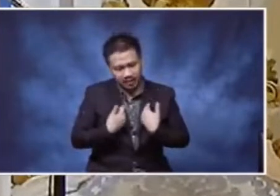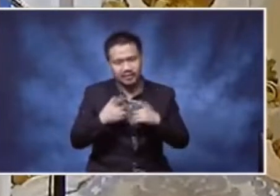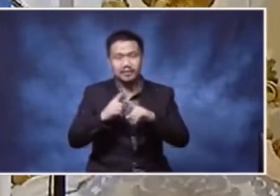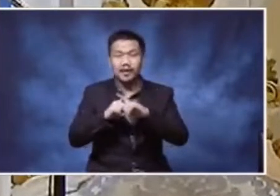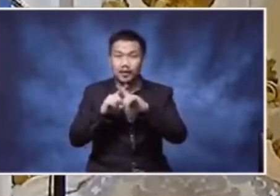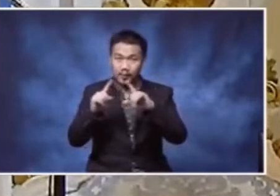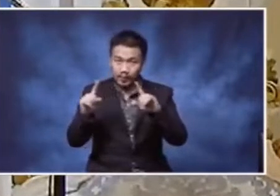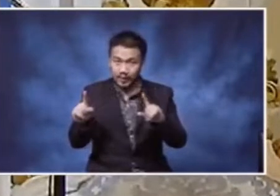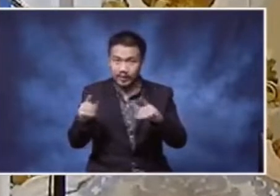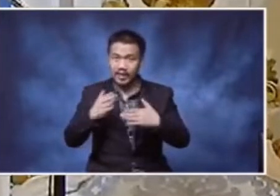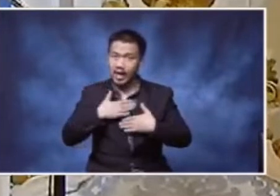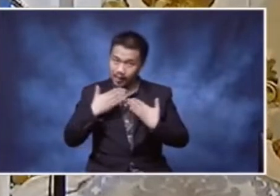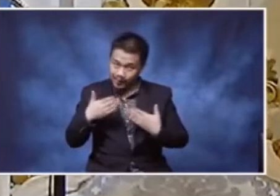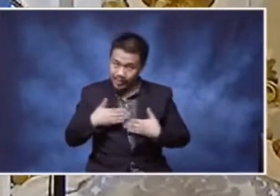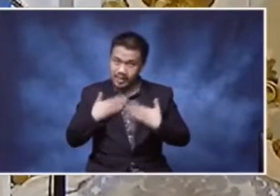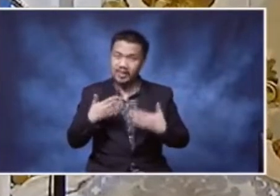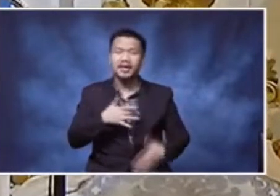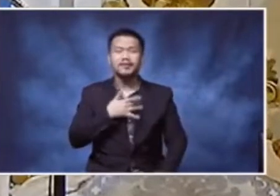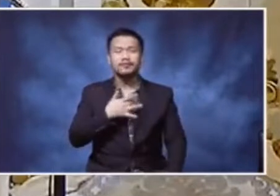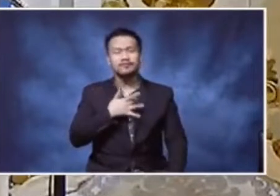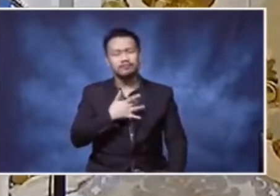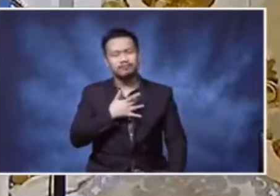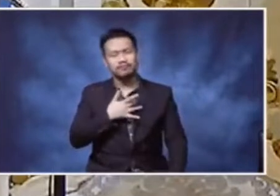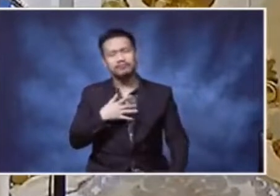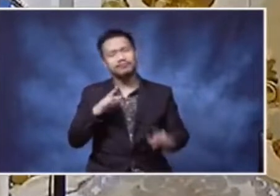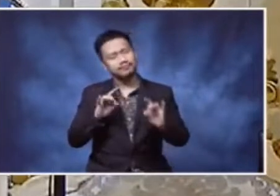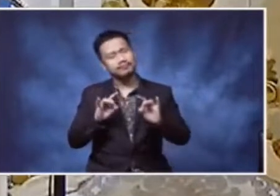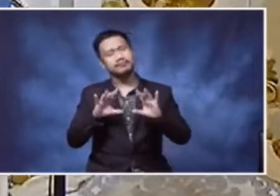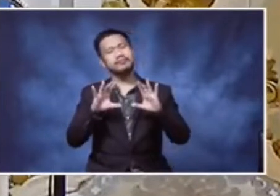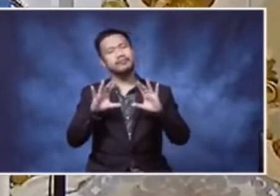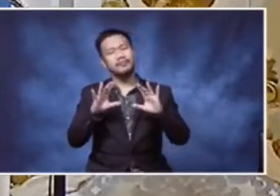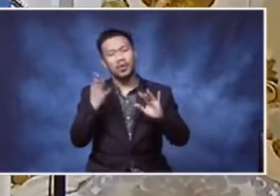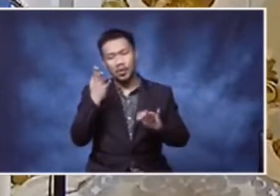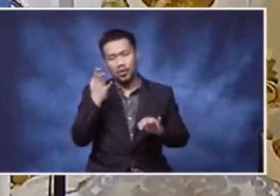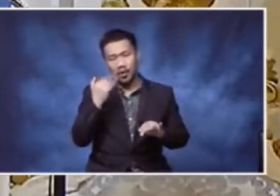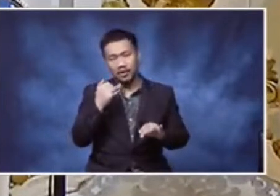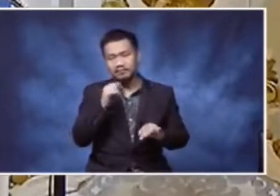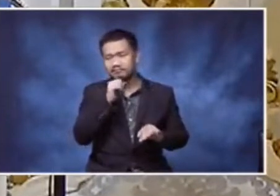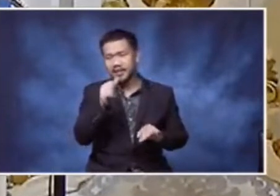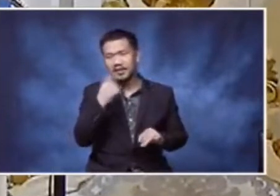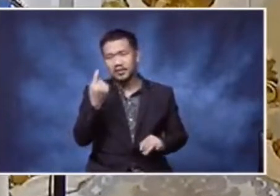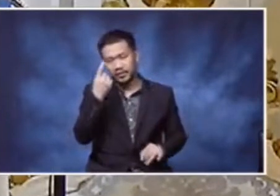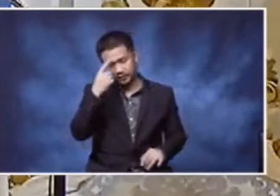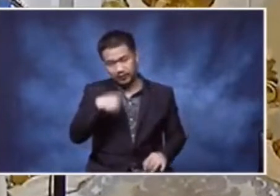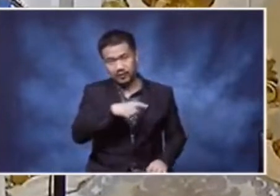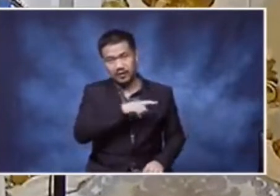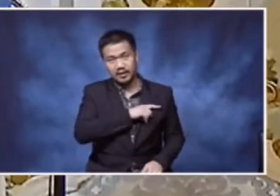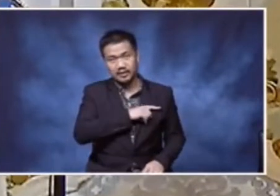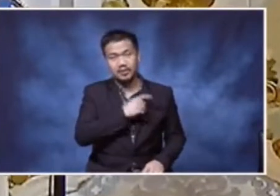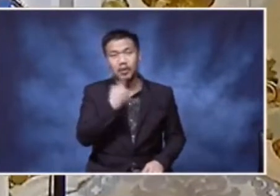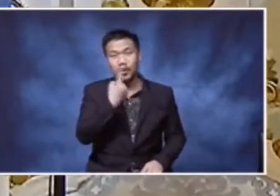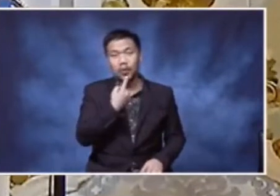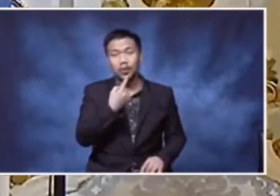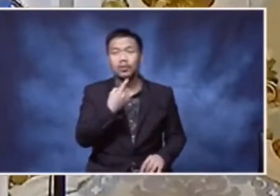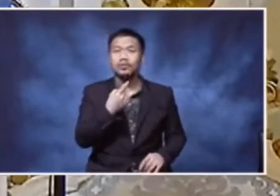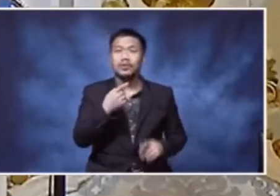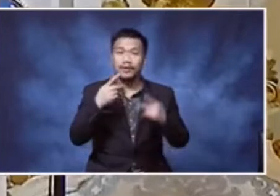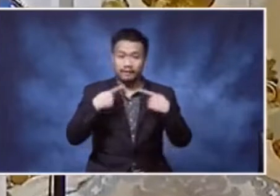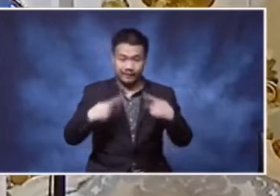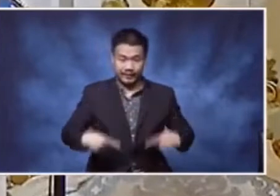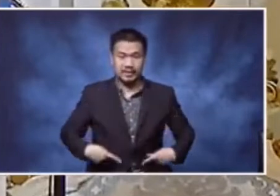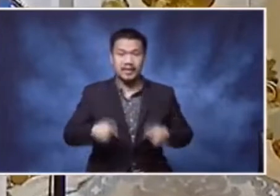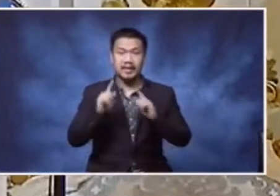magaan ang loob. Ito'y hindi lang po para sa atin na physically nagsimbang gabi. Ganun din po